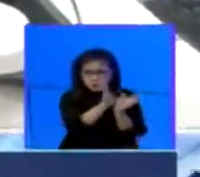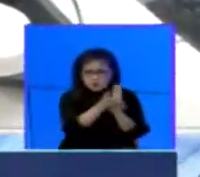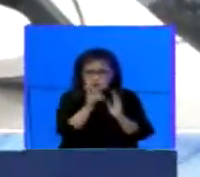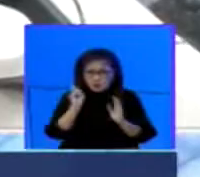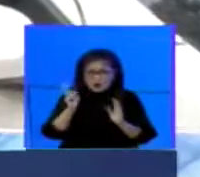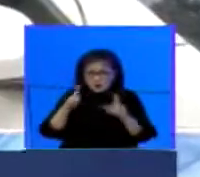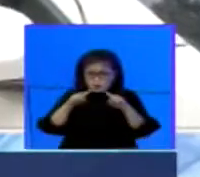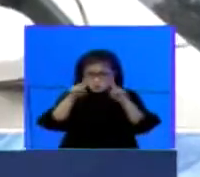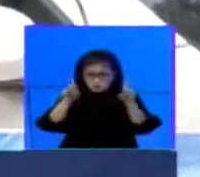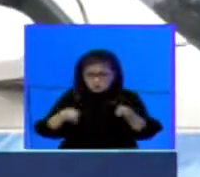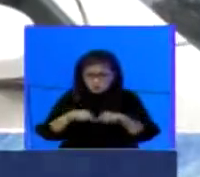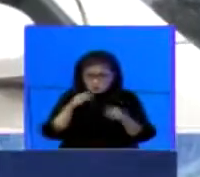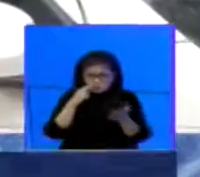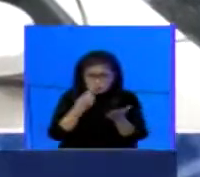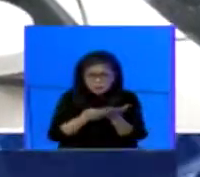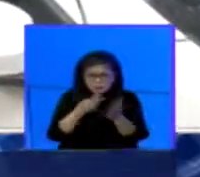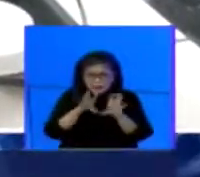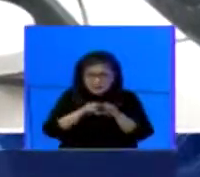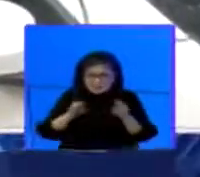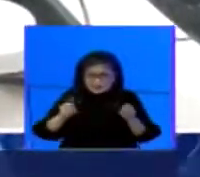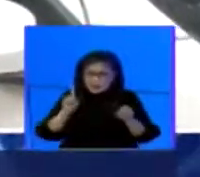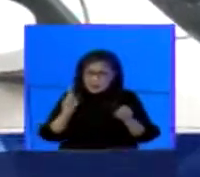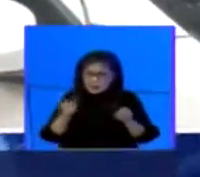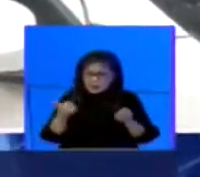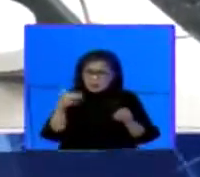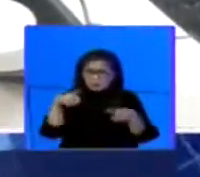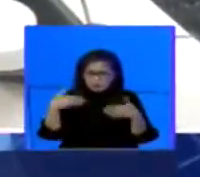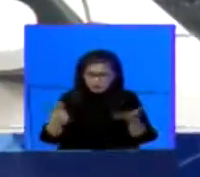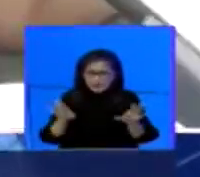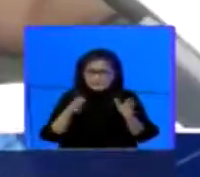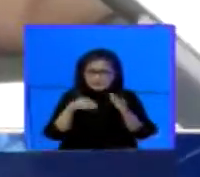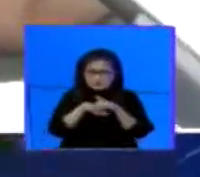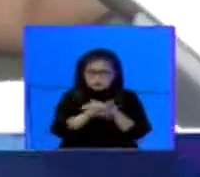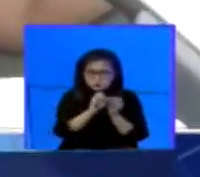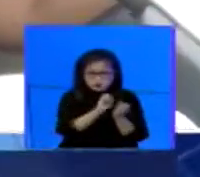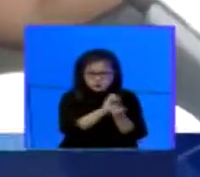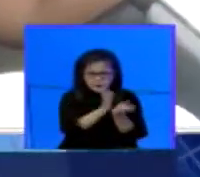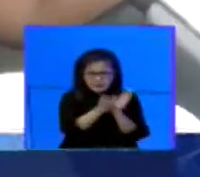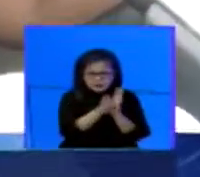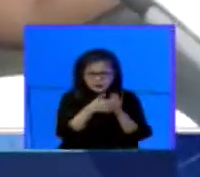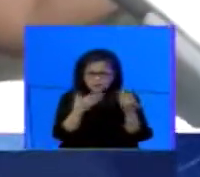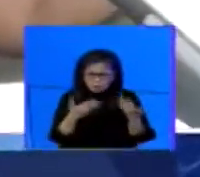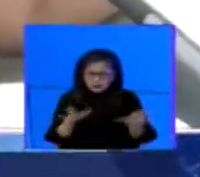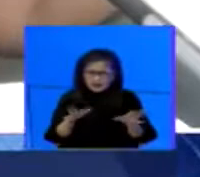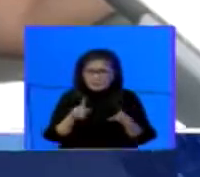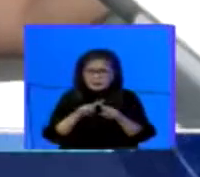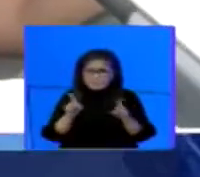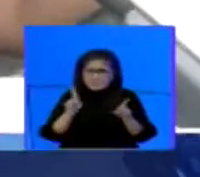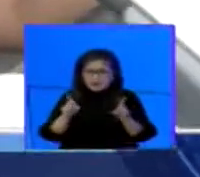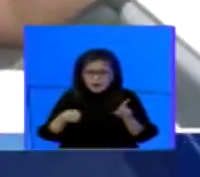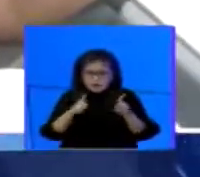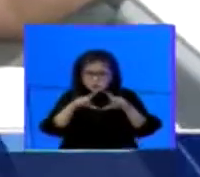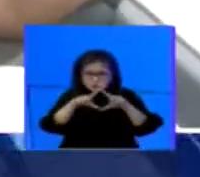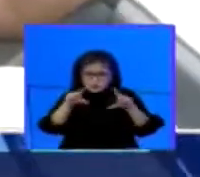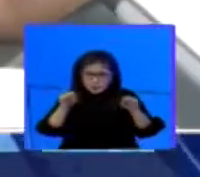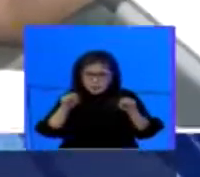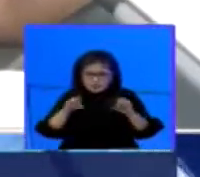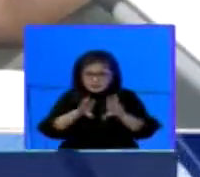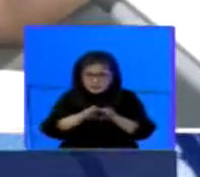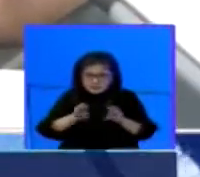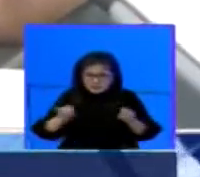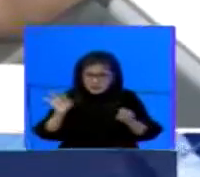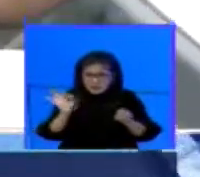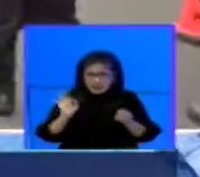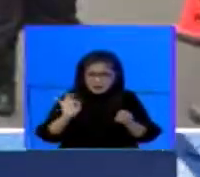maka mereka diperkenalkan untuk masuk kota Surabaya Tapi sebaliknya jika mereka tinggal bisa menunjukkan surat kerja dari instansi perusahaan